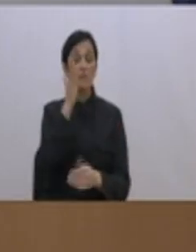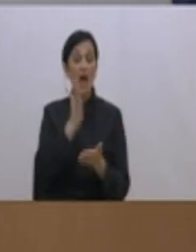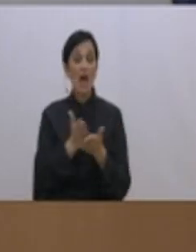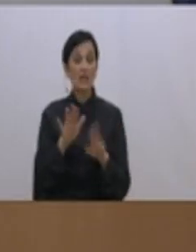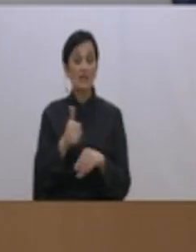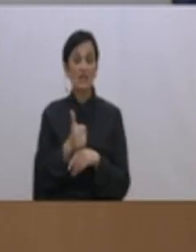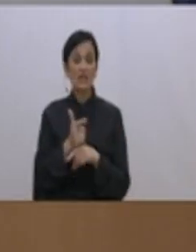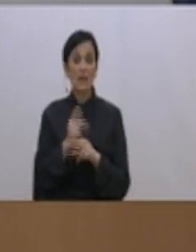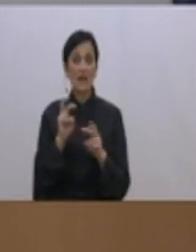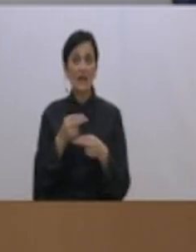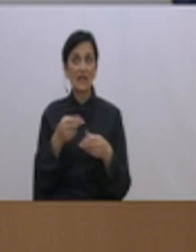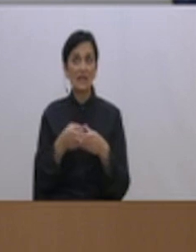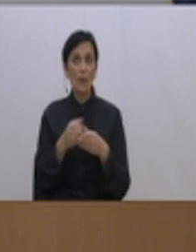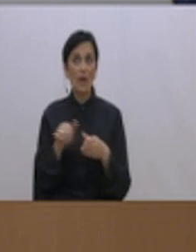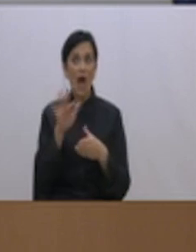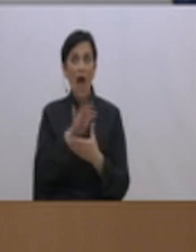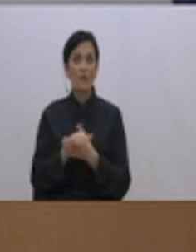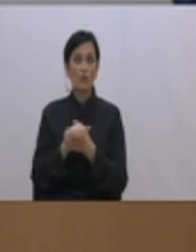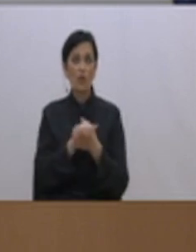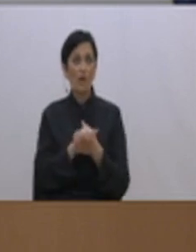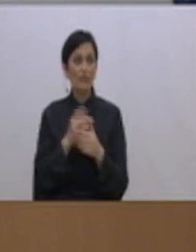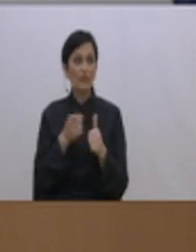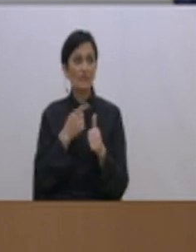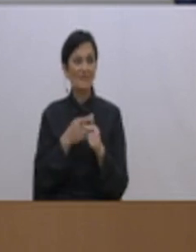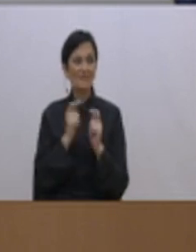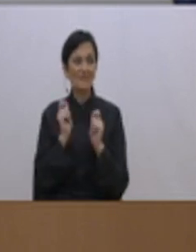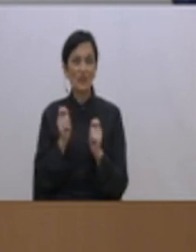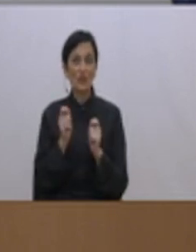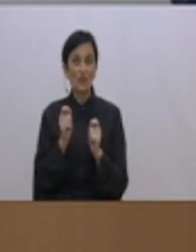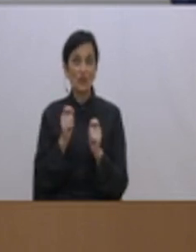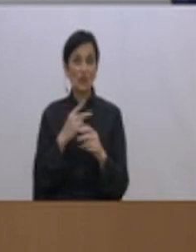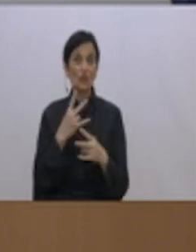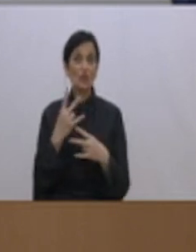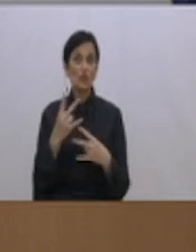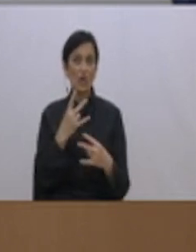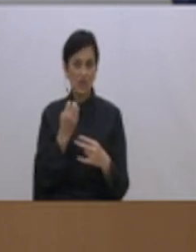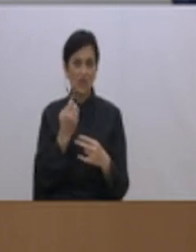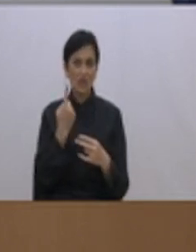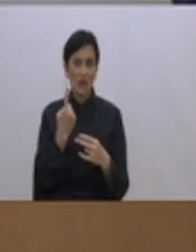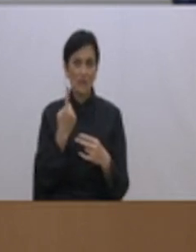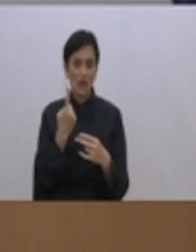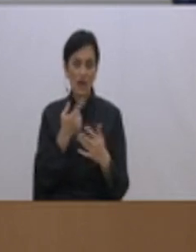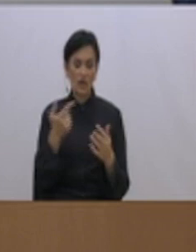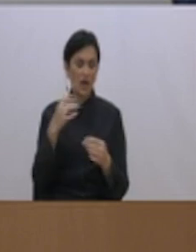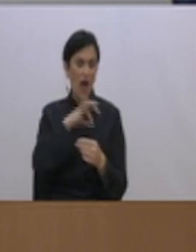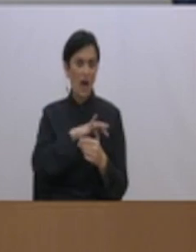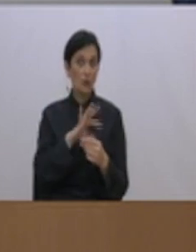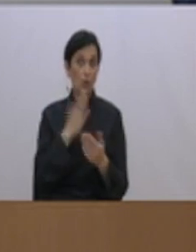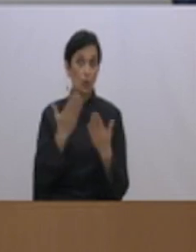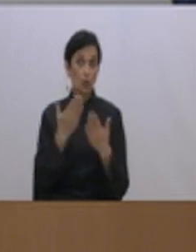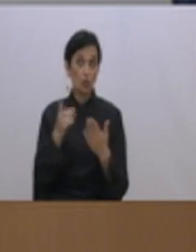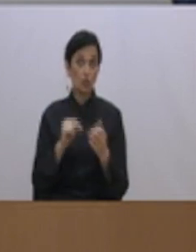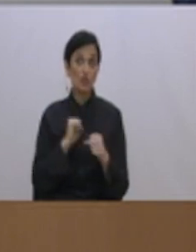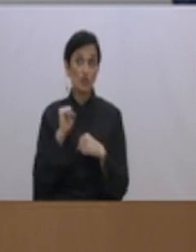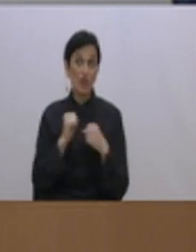თემას ევროკავშირის წევრის სტატუსის მინიჭების პროცესში შანტაჟის კიდევ ერთი არაღად არ გამოიყენებ და თუ მაინც